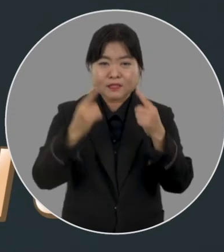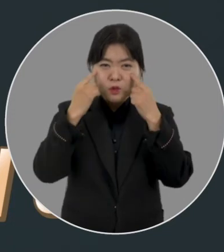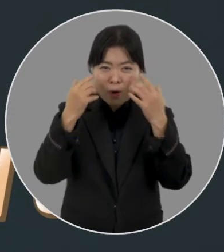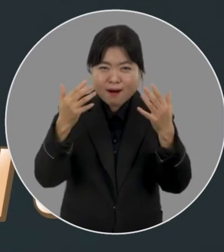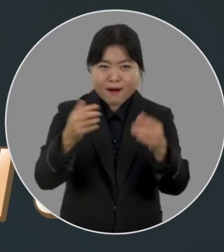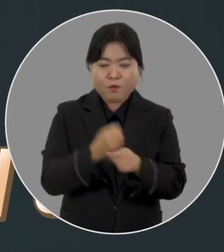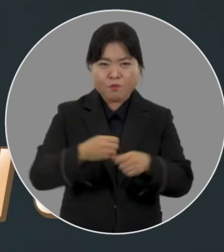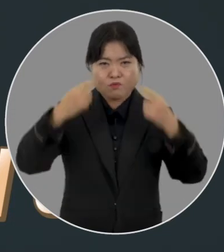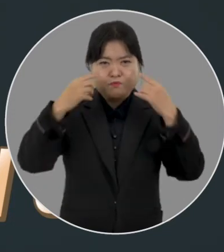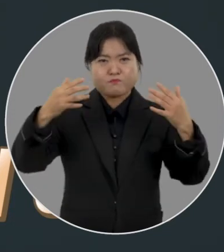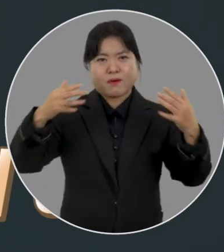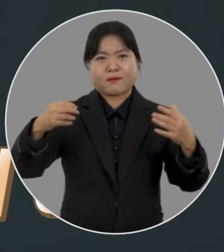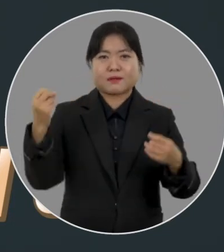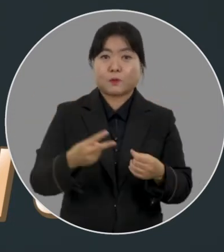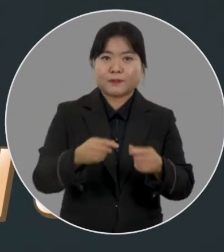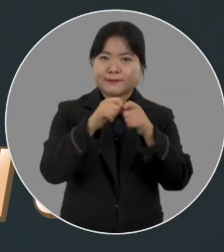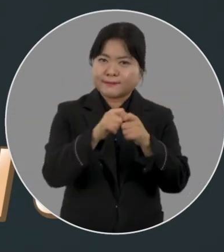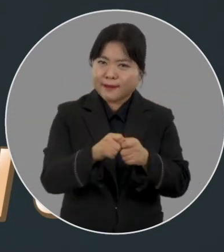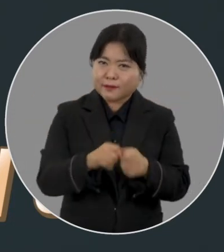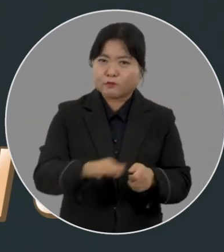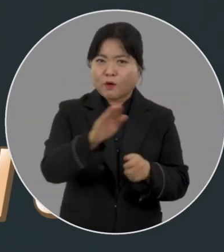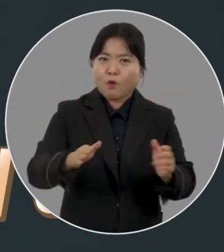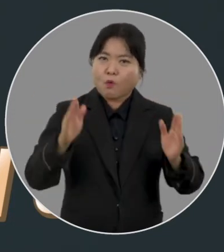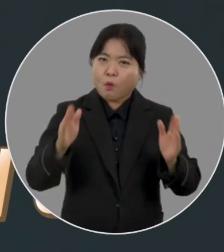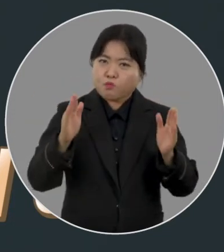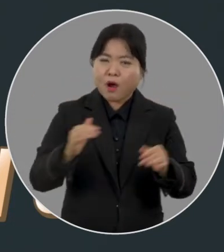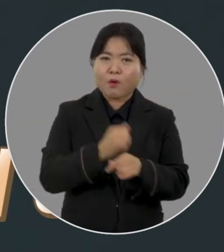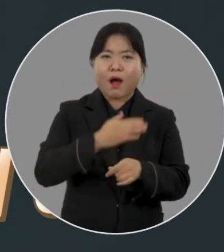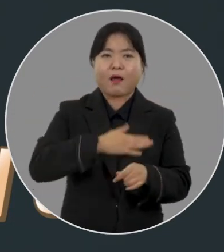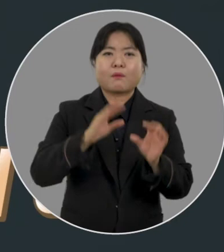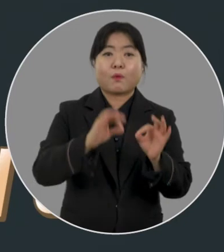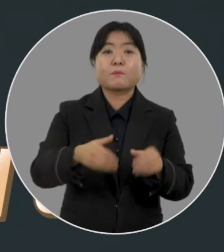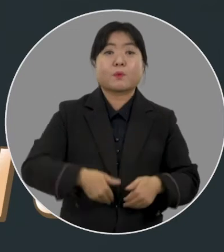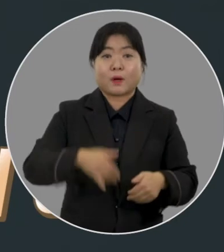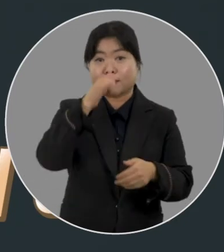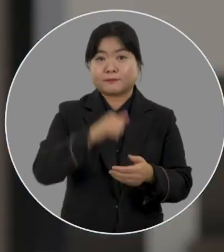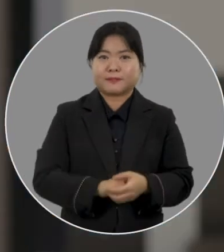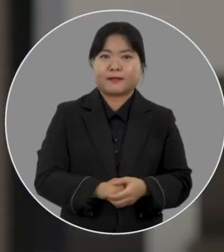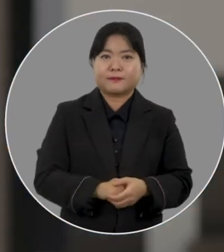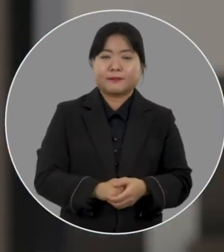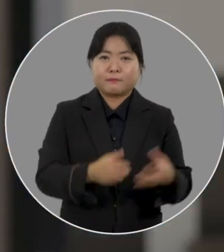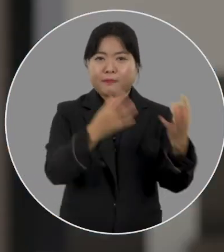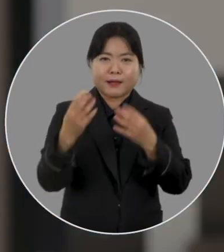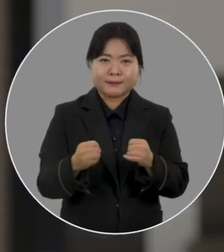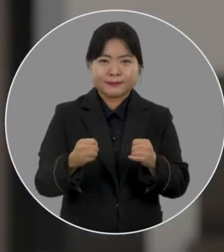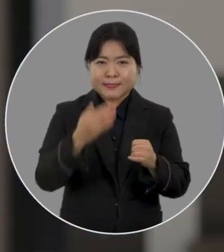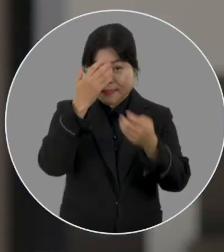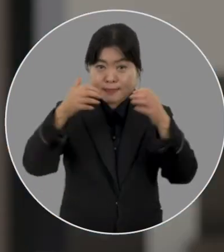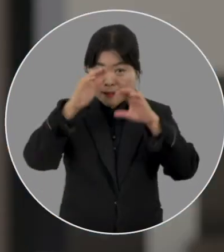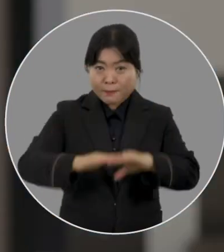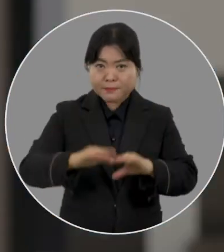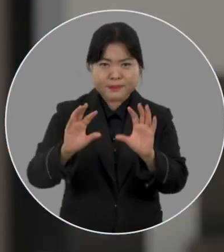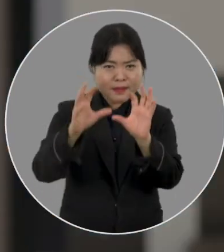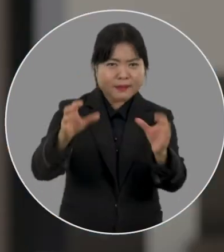정확하고 분명하게 그리고 세세하게 우리가 공부하고 알아볼 필요가 있다는 거죠. 그 많은 이슬람 세계를